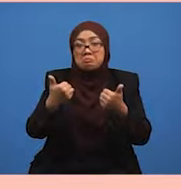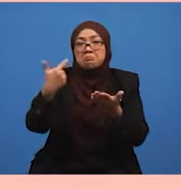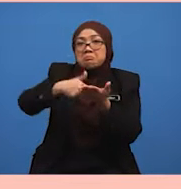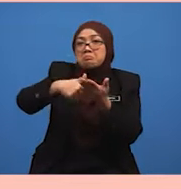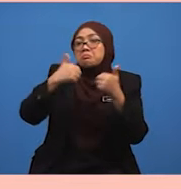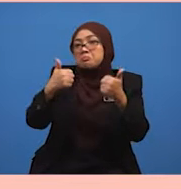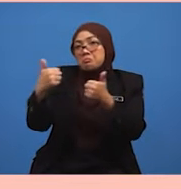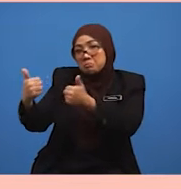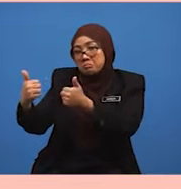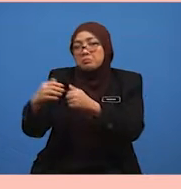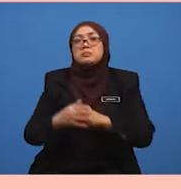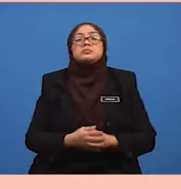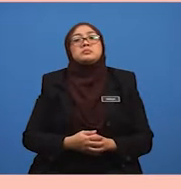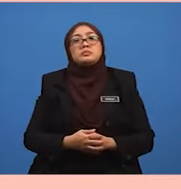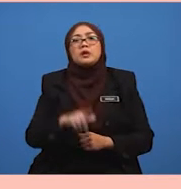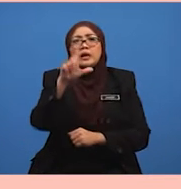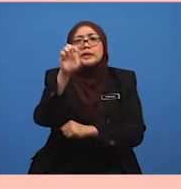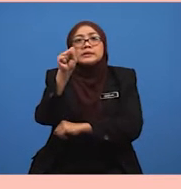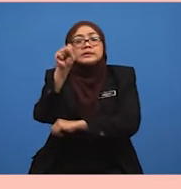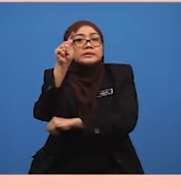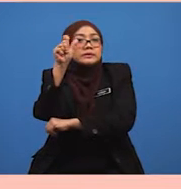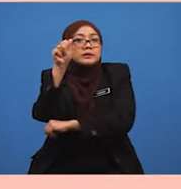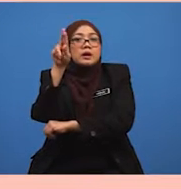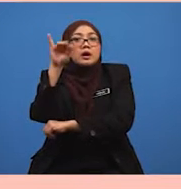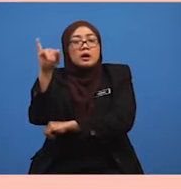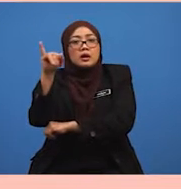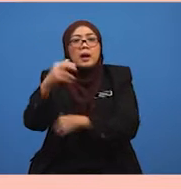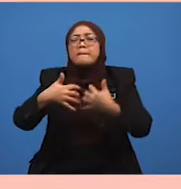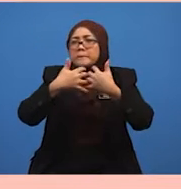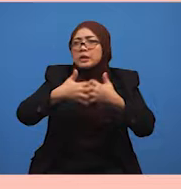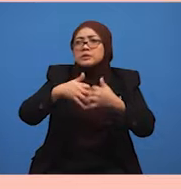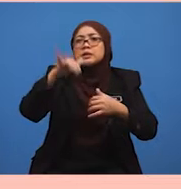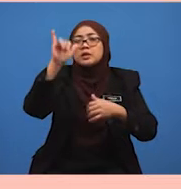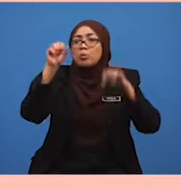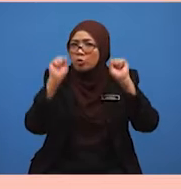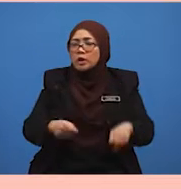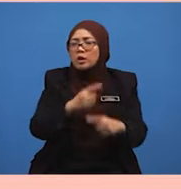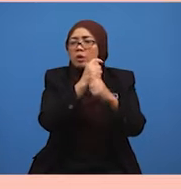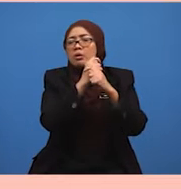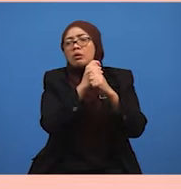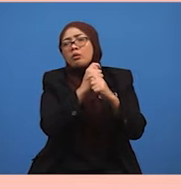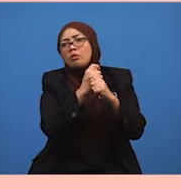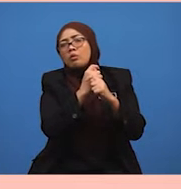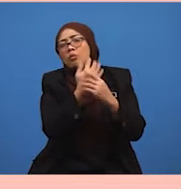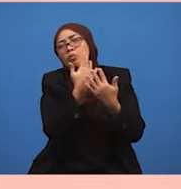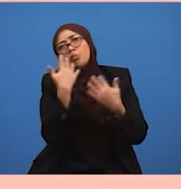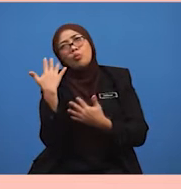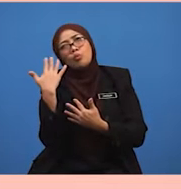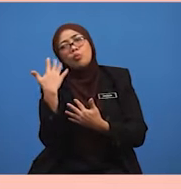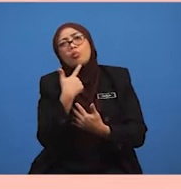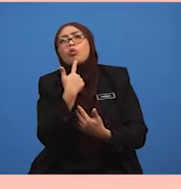Ciri-ciri mesin lestari ialah mesin yang tahan lama, tidak mudah rosak,